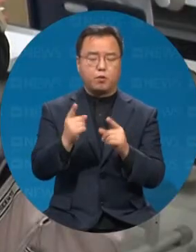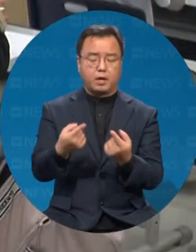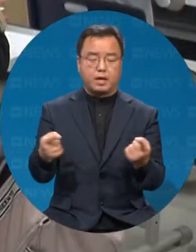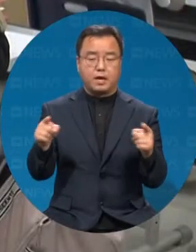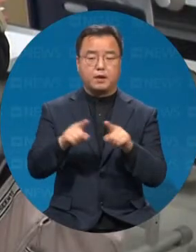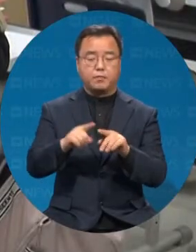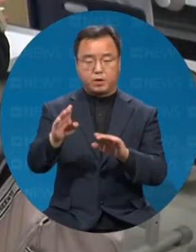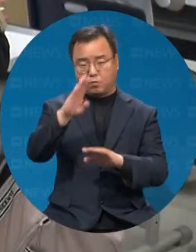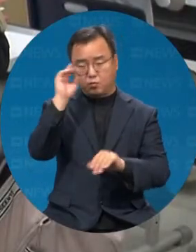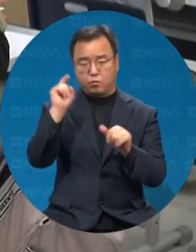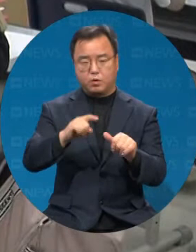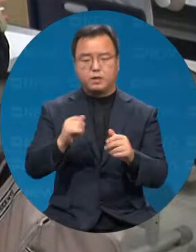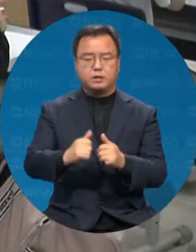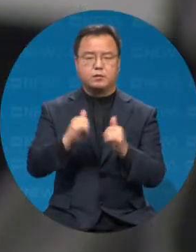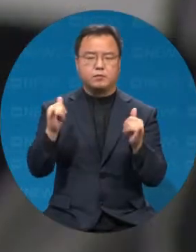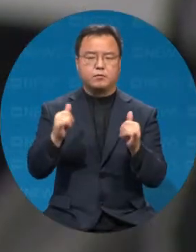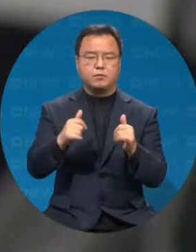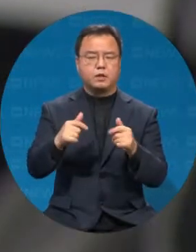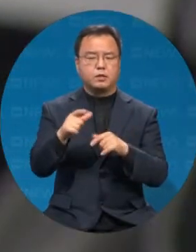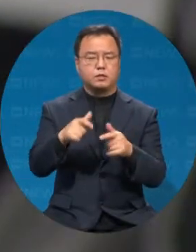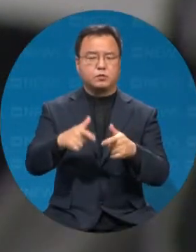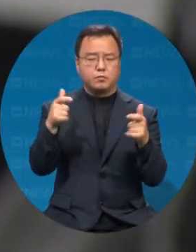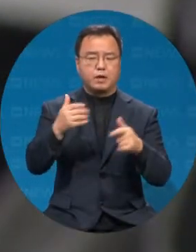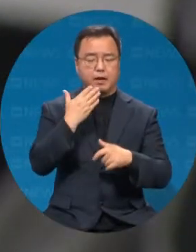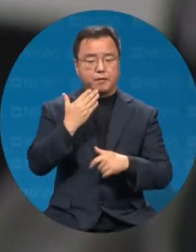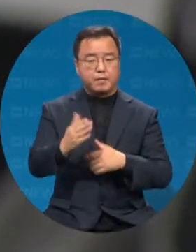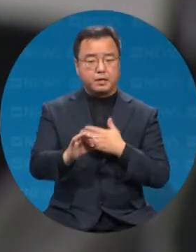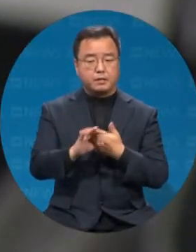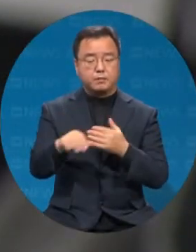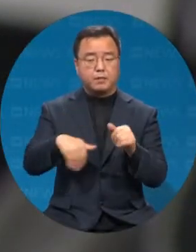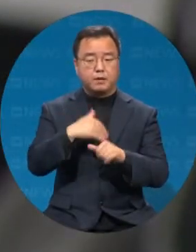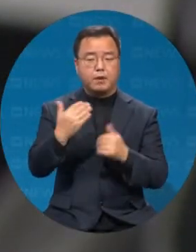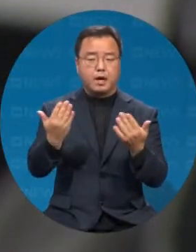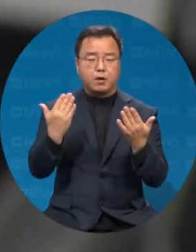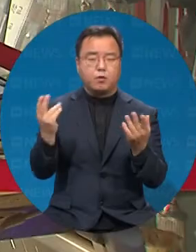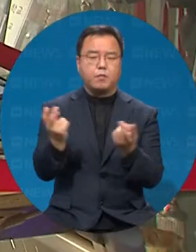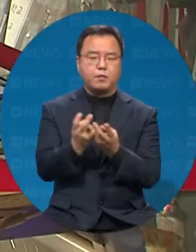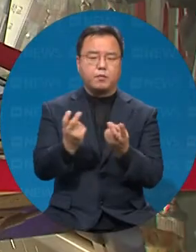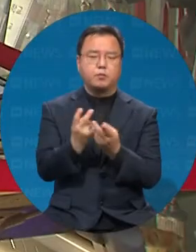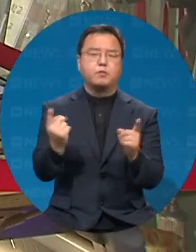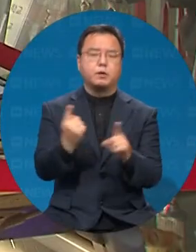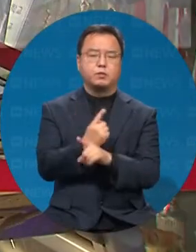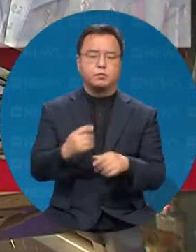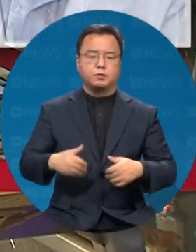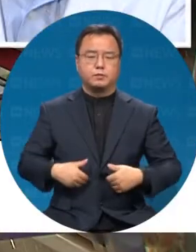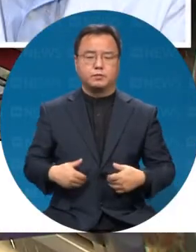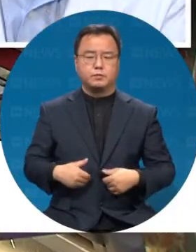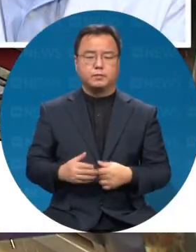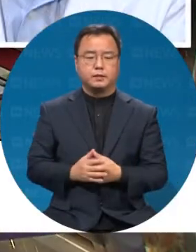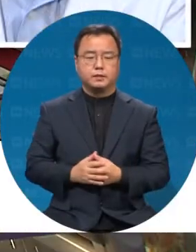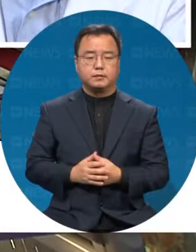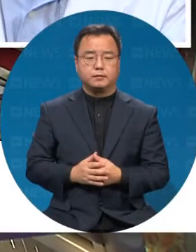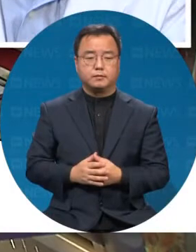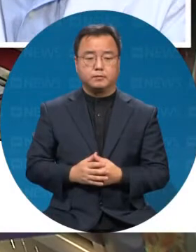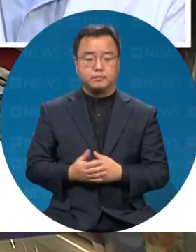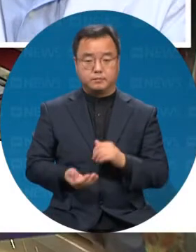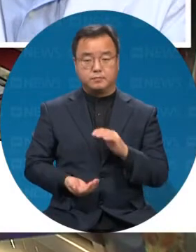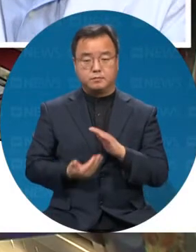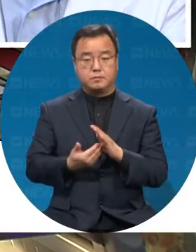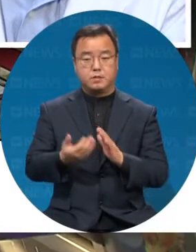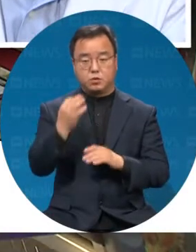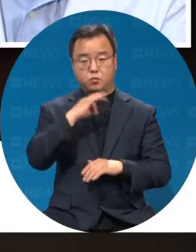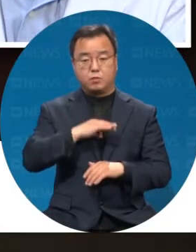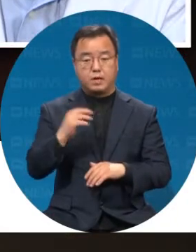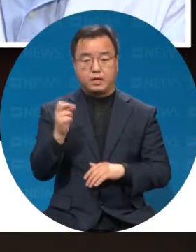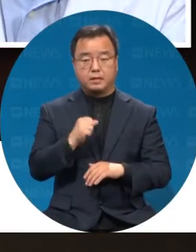없는 구조라면 학교에 대한 지원 방식도 바뀌어야 할 필요가 있습니다 쉐 대한 내 그 반격 효과는 내야